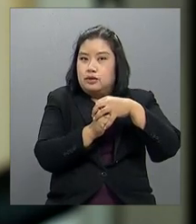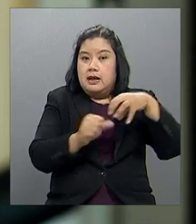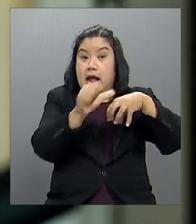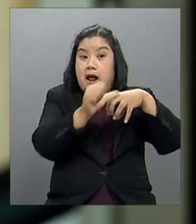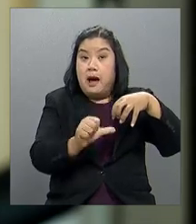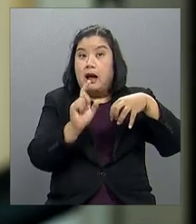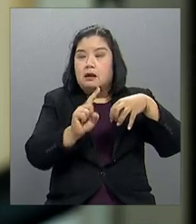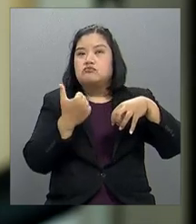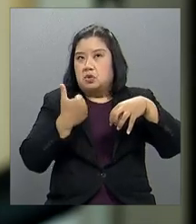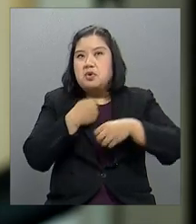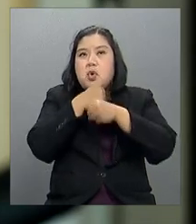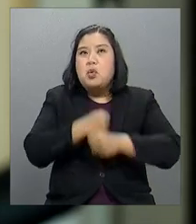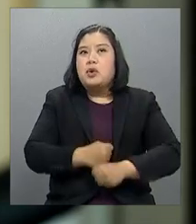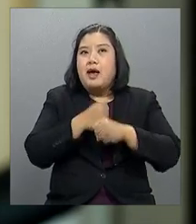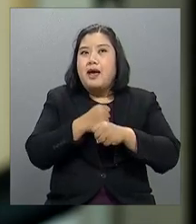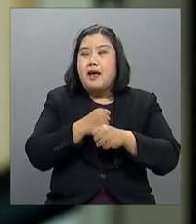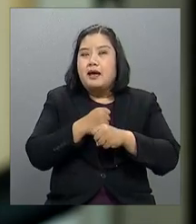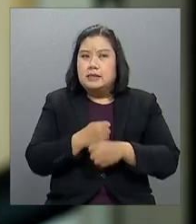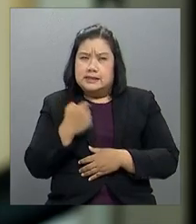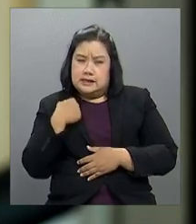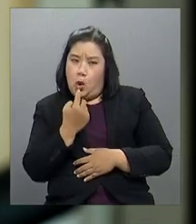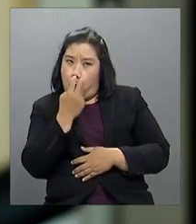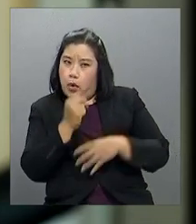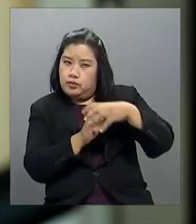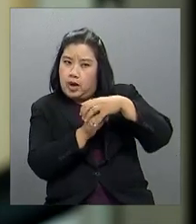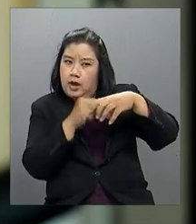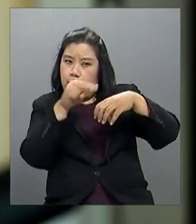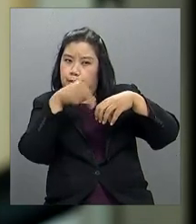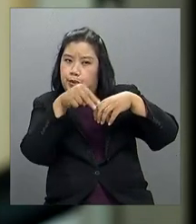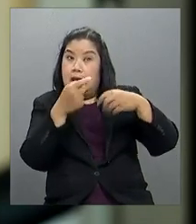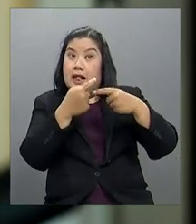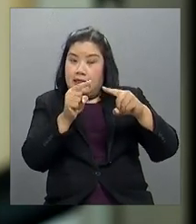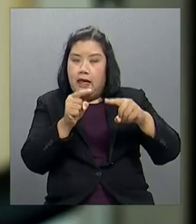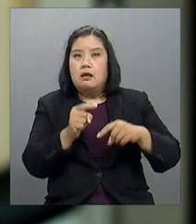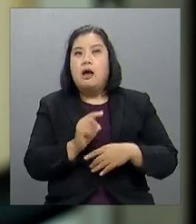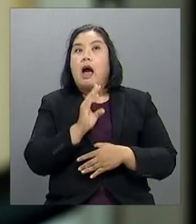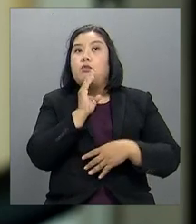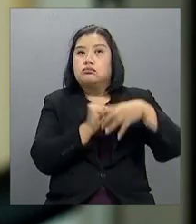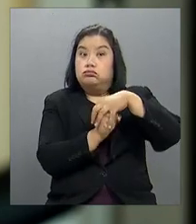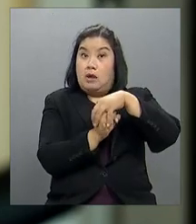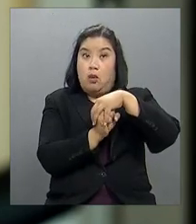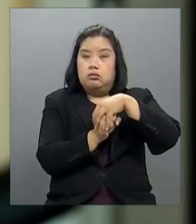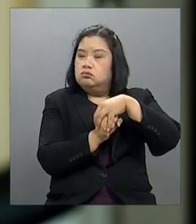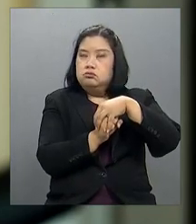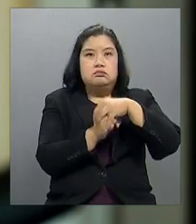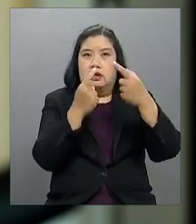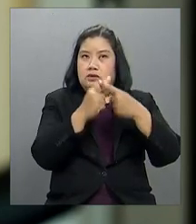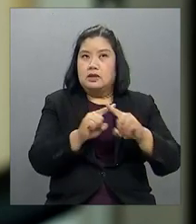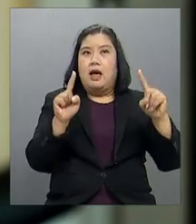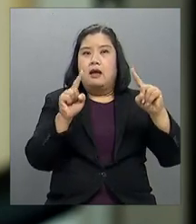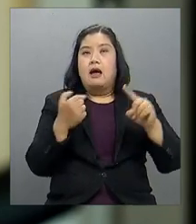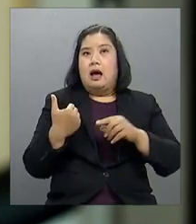คะคุณหมอก็จะพิจารณาผ่าตัดแต่ในตัวข้อค่ะมันจะมีหลายลักษณะนะคะเช่นอาจจะเปลี่ยนแค่ครึ่ง